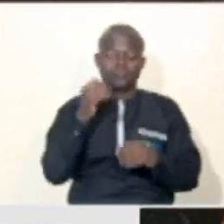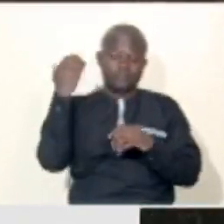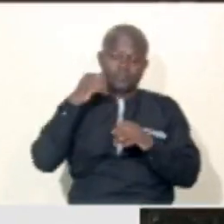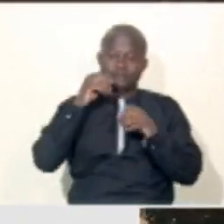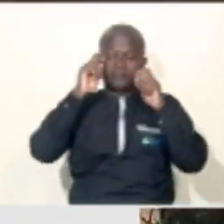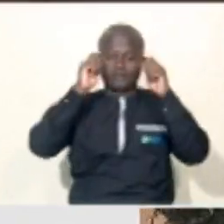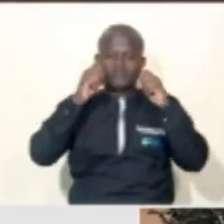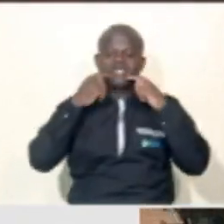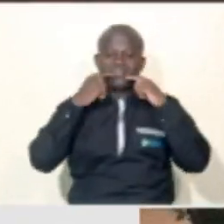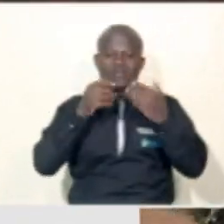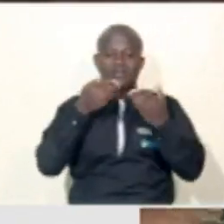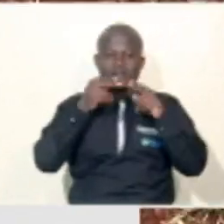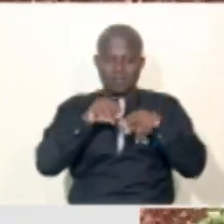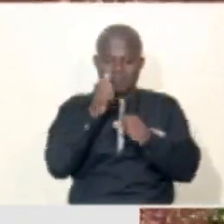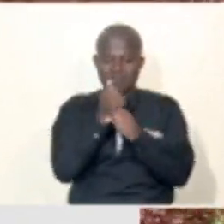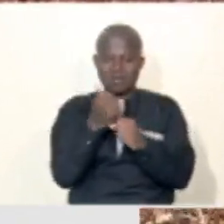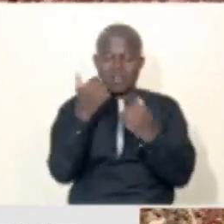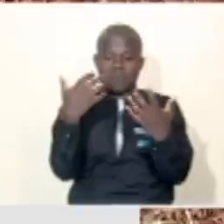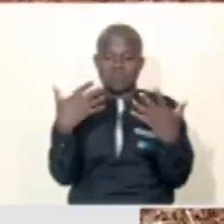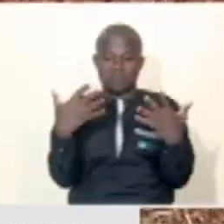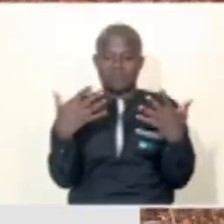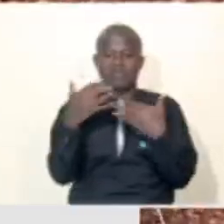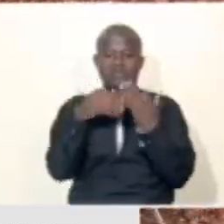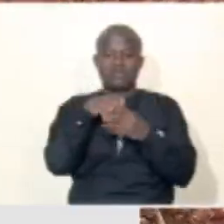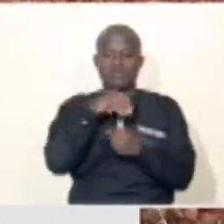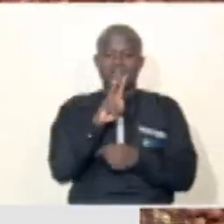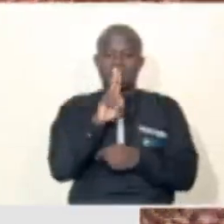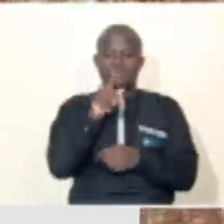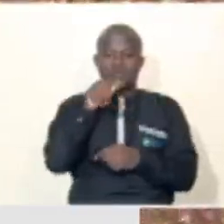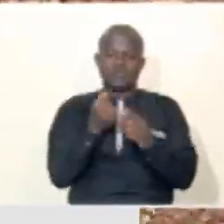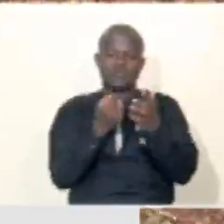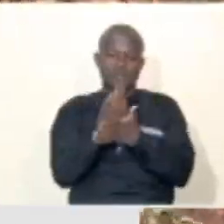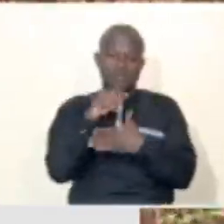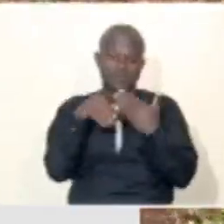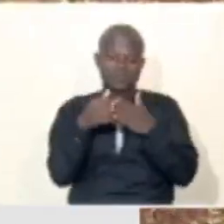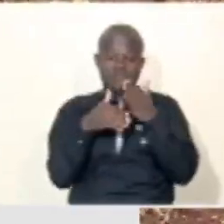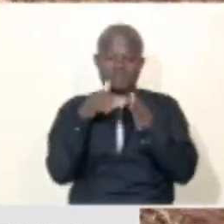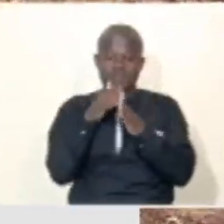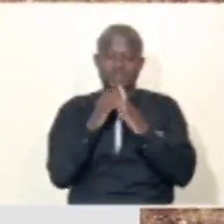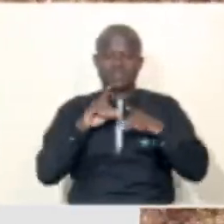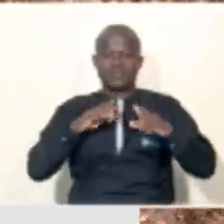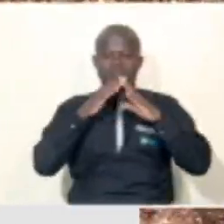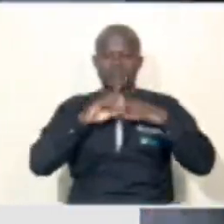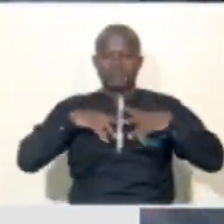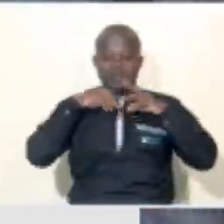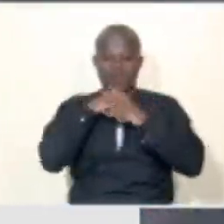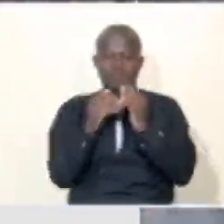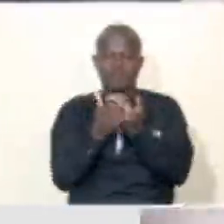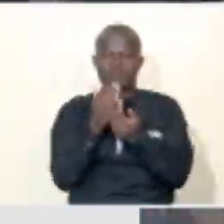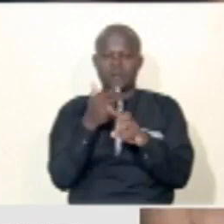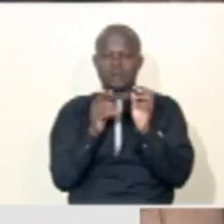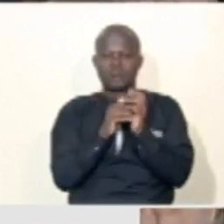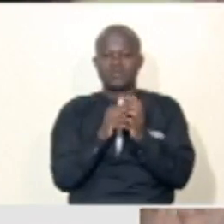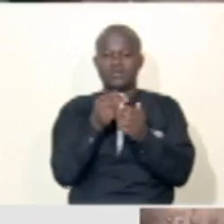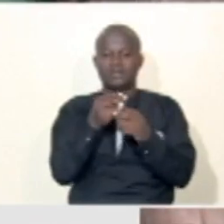no guca inshuro, ariko ahatangiriye imirimo y'amaboko muri VUP byatumye yiyubakira icumbi arorora, akaba